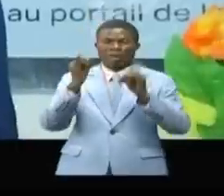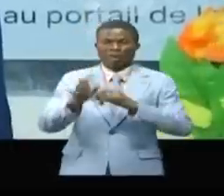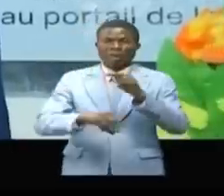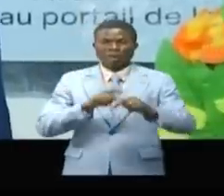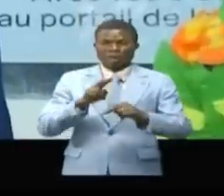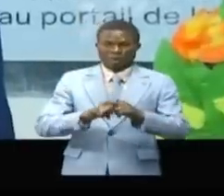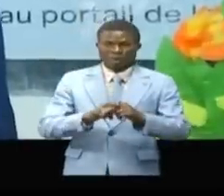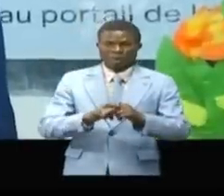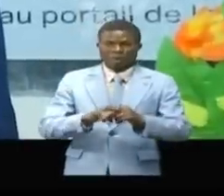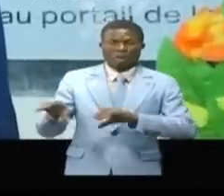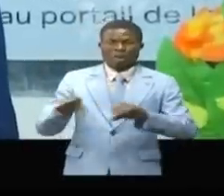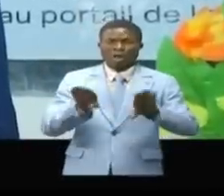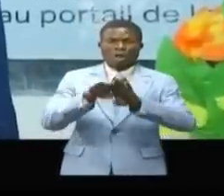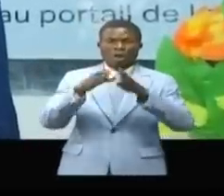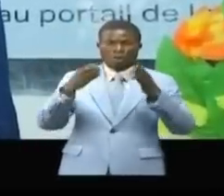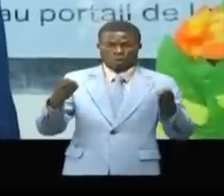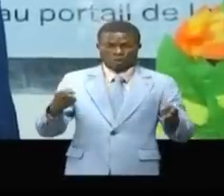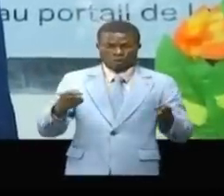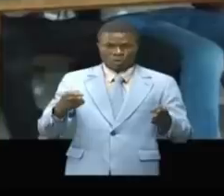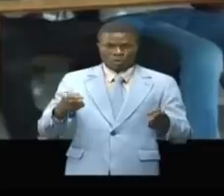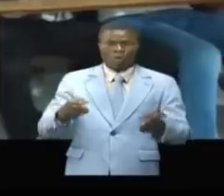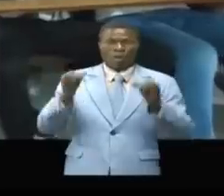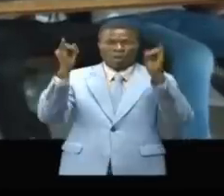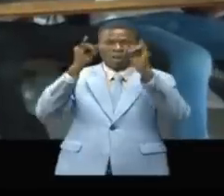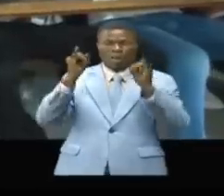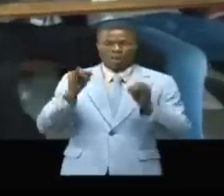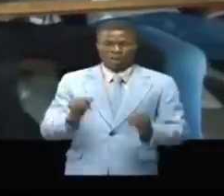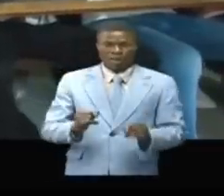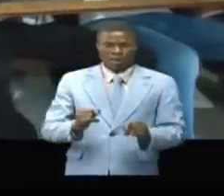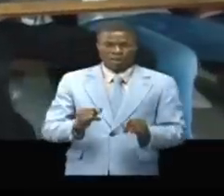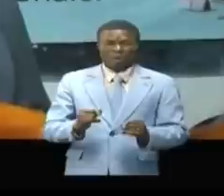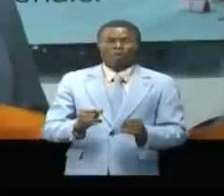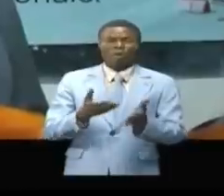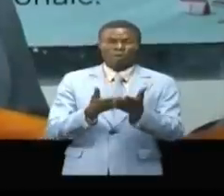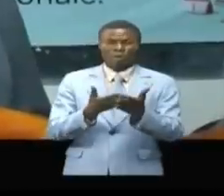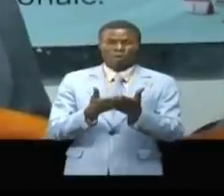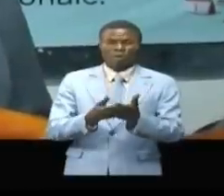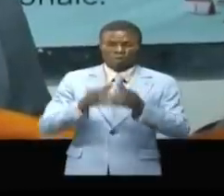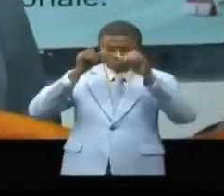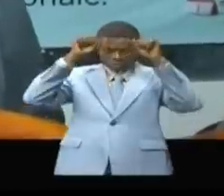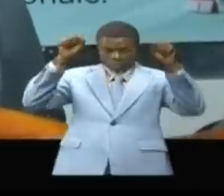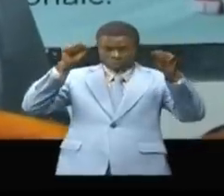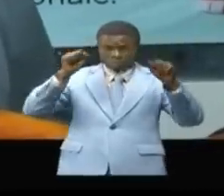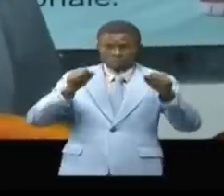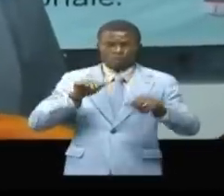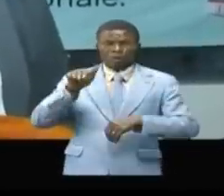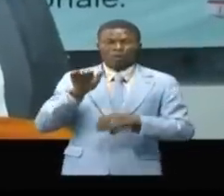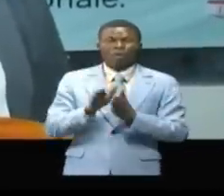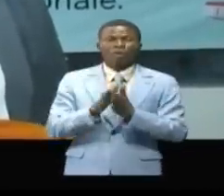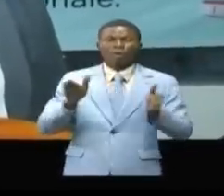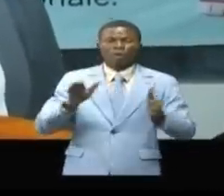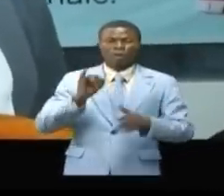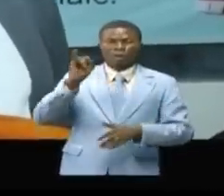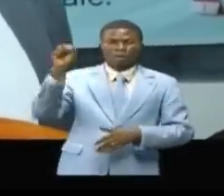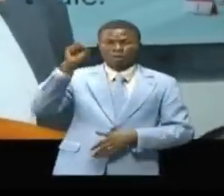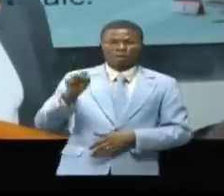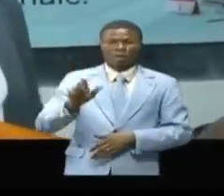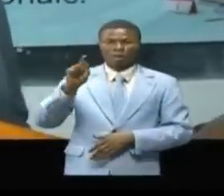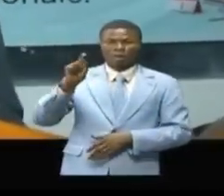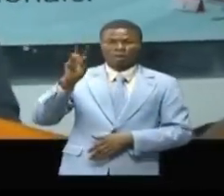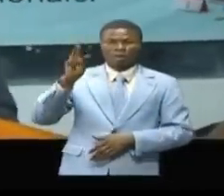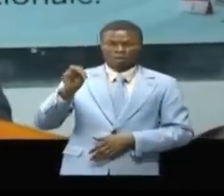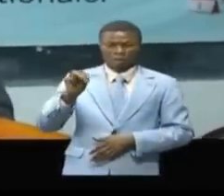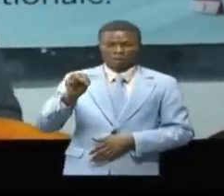cérémonie officielle de ce processus de numérisation et de connectivité co-présidée par le directeur général de l'ISTEM Kinshasa, le